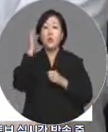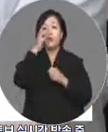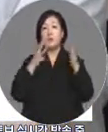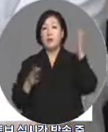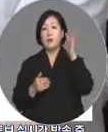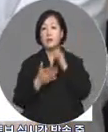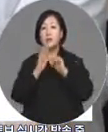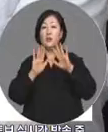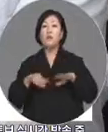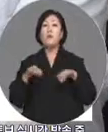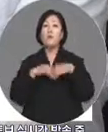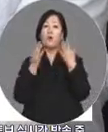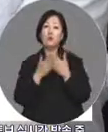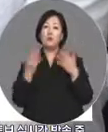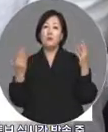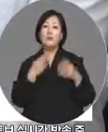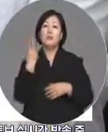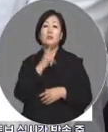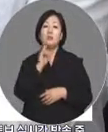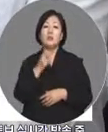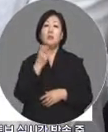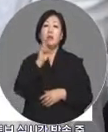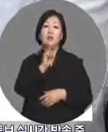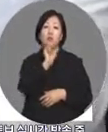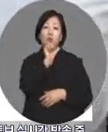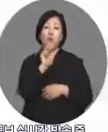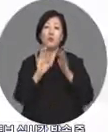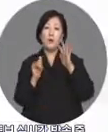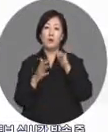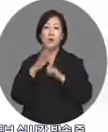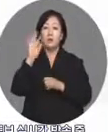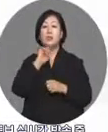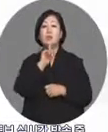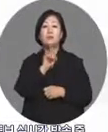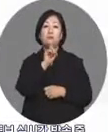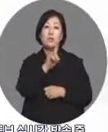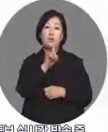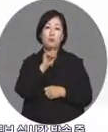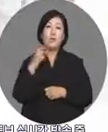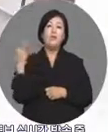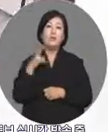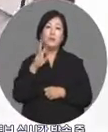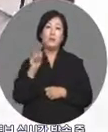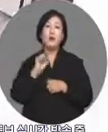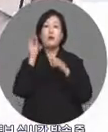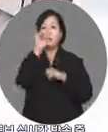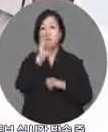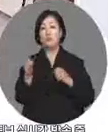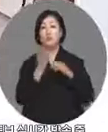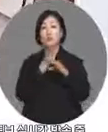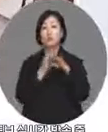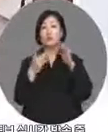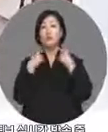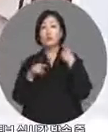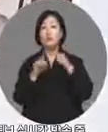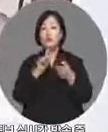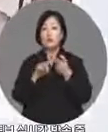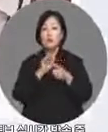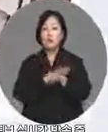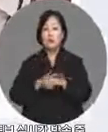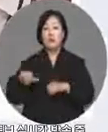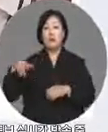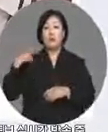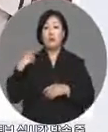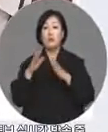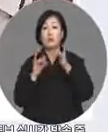유권자는 모두 2,725명. 전국적으로는 11만 2천여 명입니다. 정치에 대해서 정말 무지한 친구들도